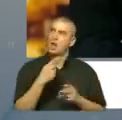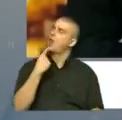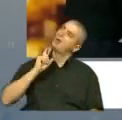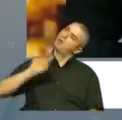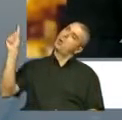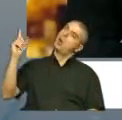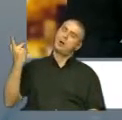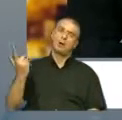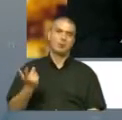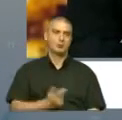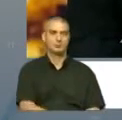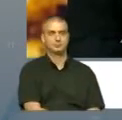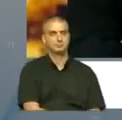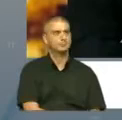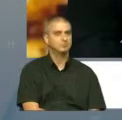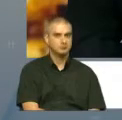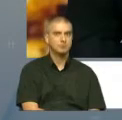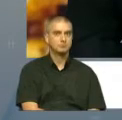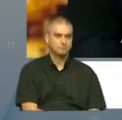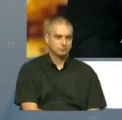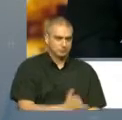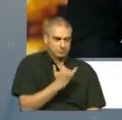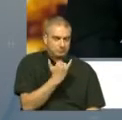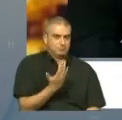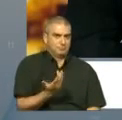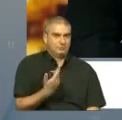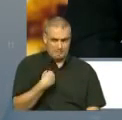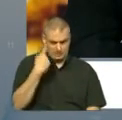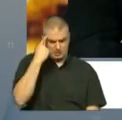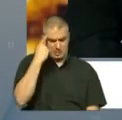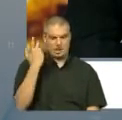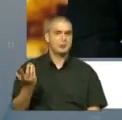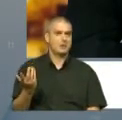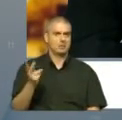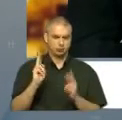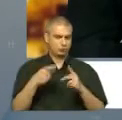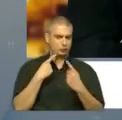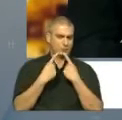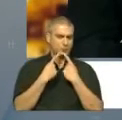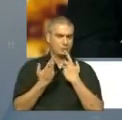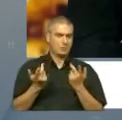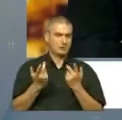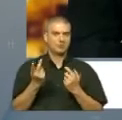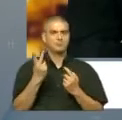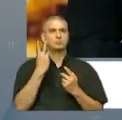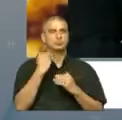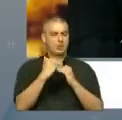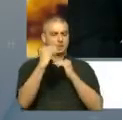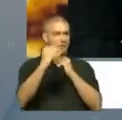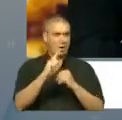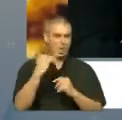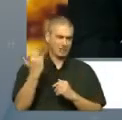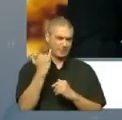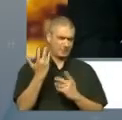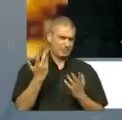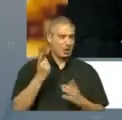לא. חד משמעית, אני גם ידעתי על קיומו של המסע ומתן בשני טקטים שונים, לא לכל אורך הדרך,